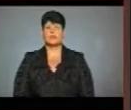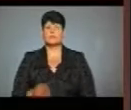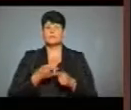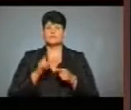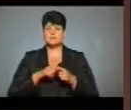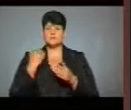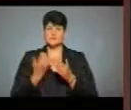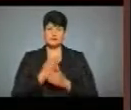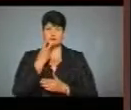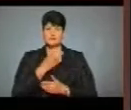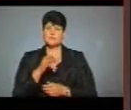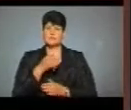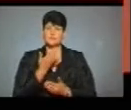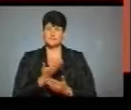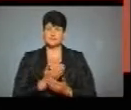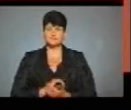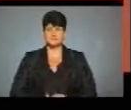цьому випуску дивіться про таке.